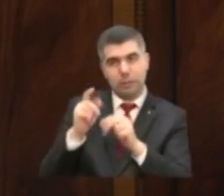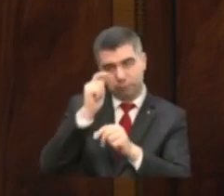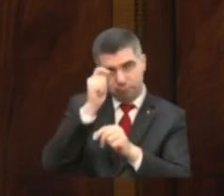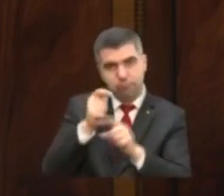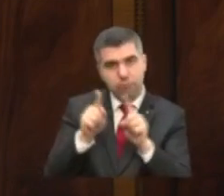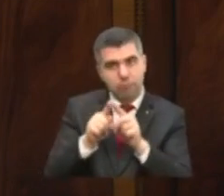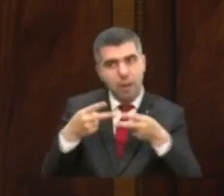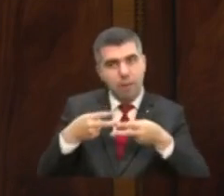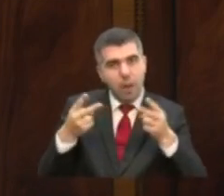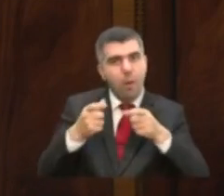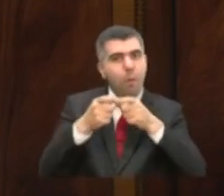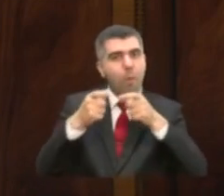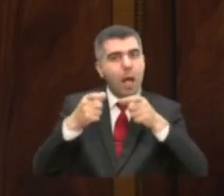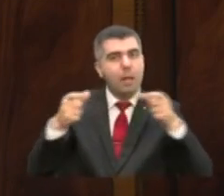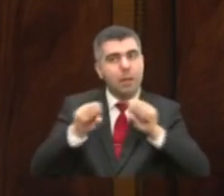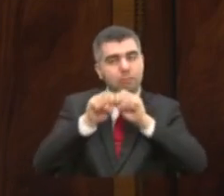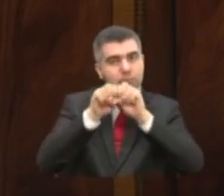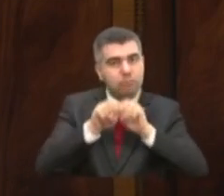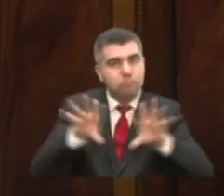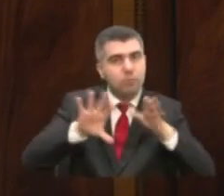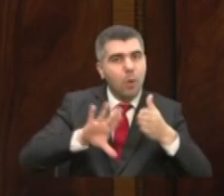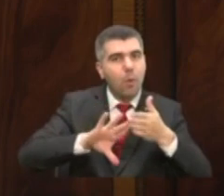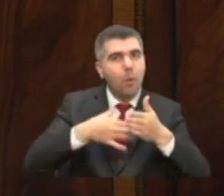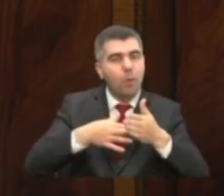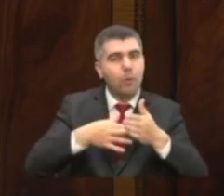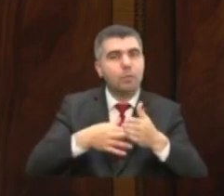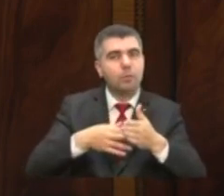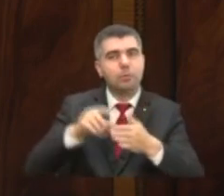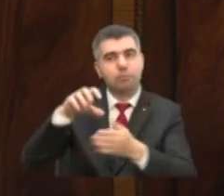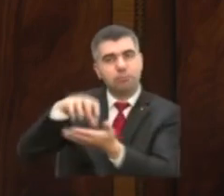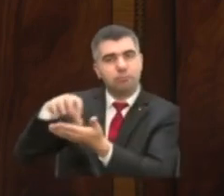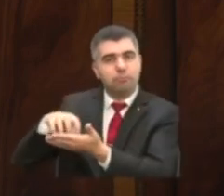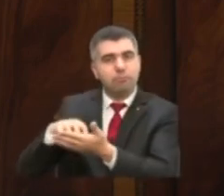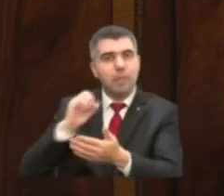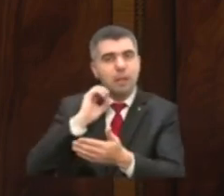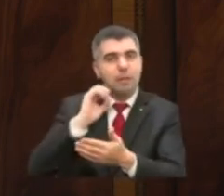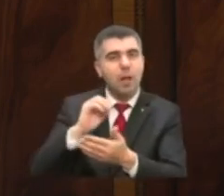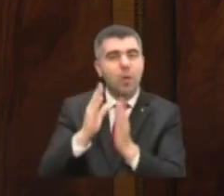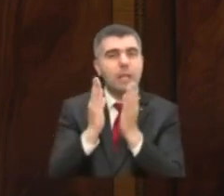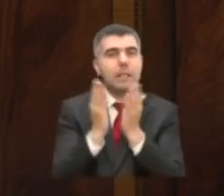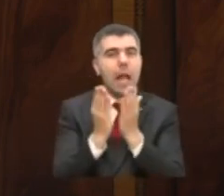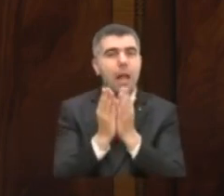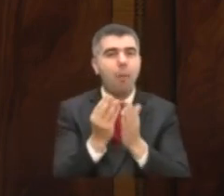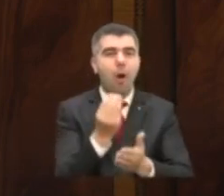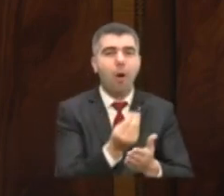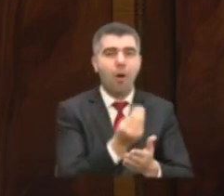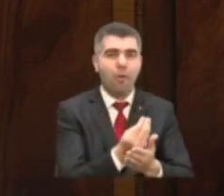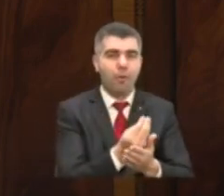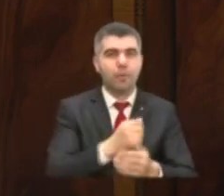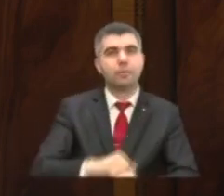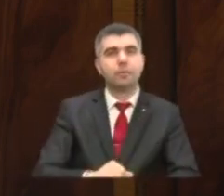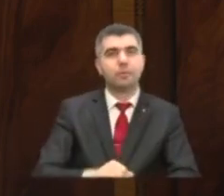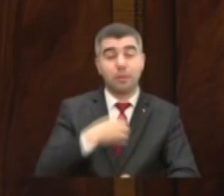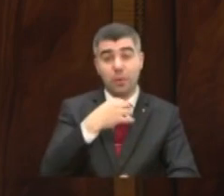وتوسيع العرض المدرسي وتعميم البدء في تعميم التعليم الأولي. ولكن سيد الرئيس، نقول لكم